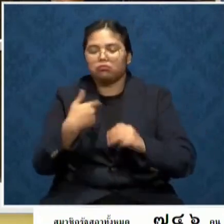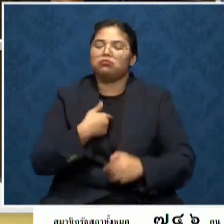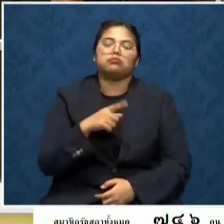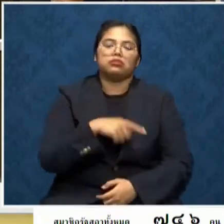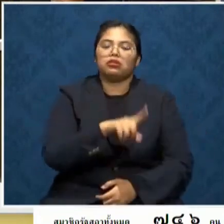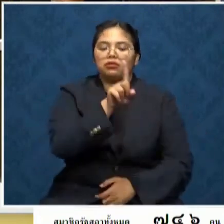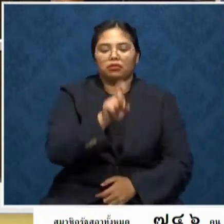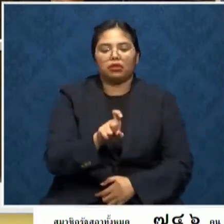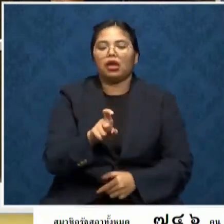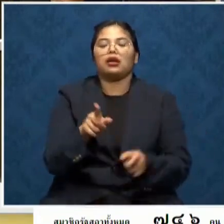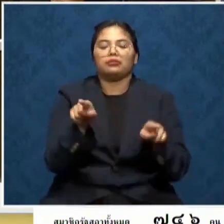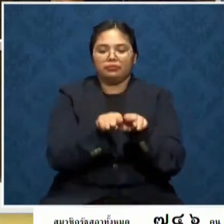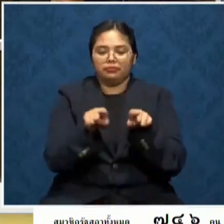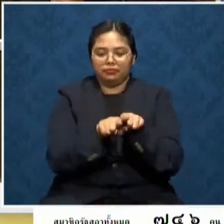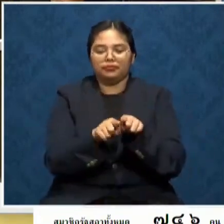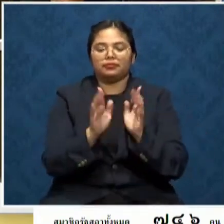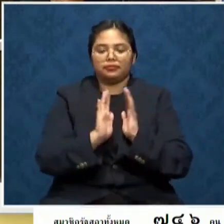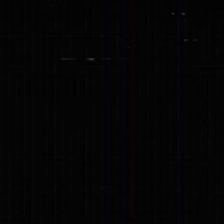ครับ